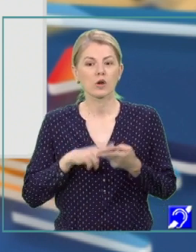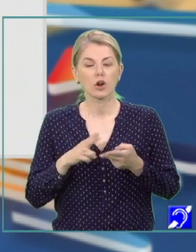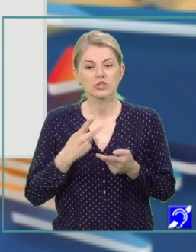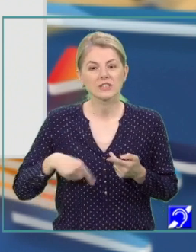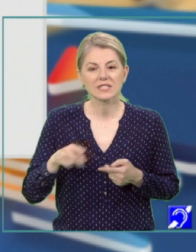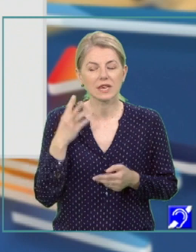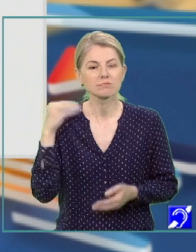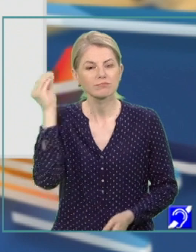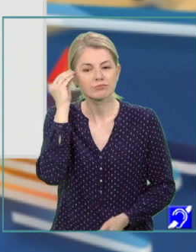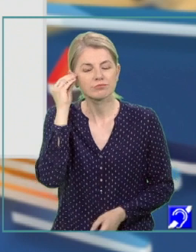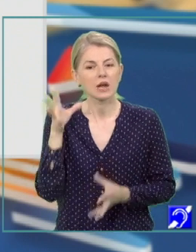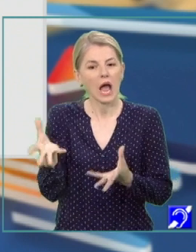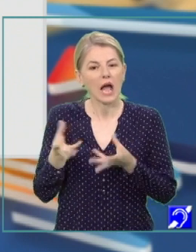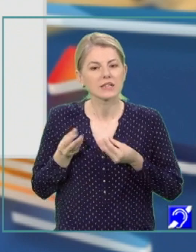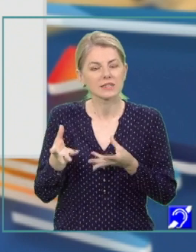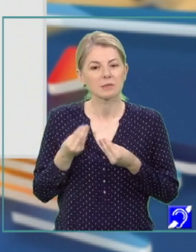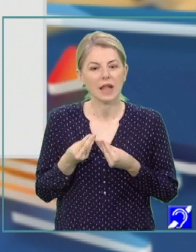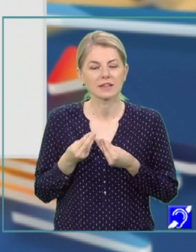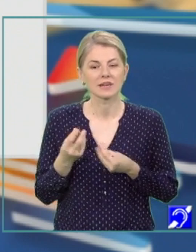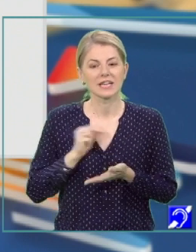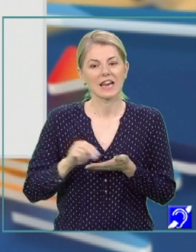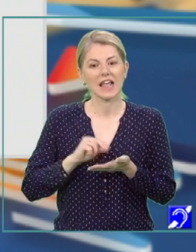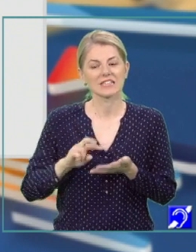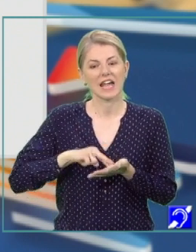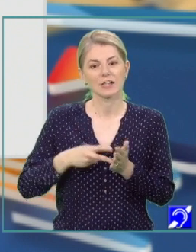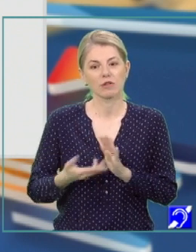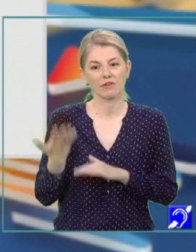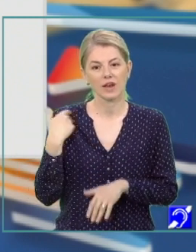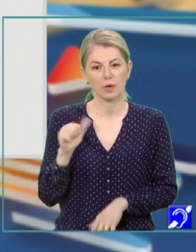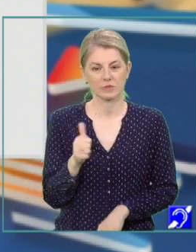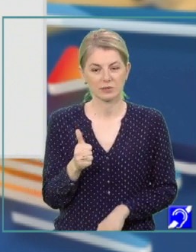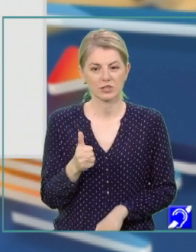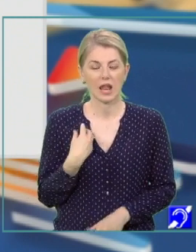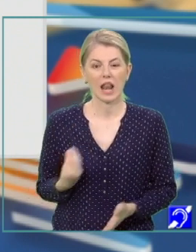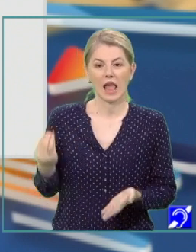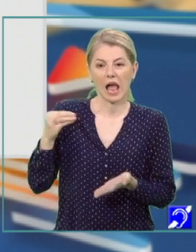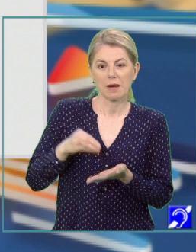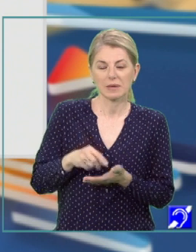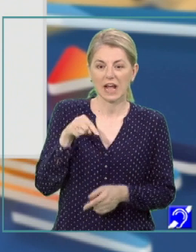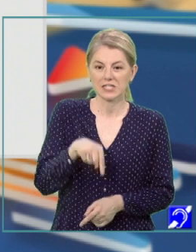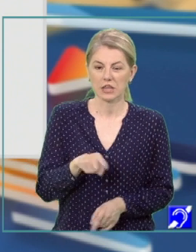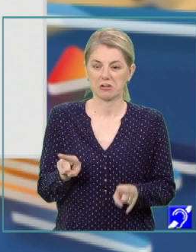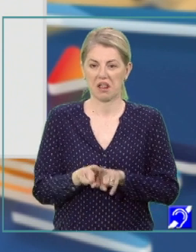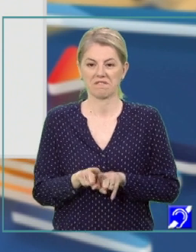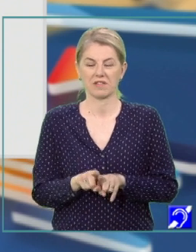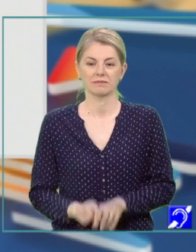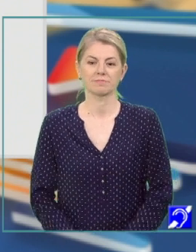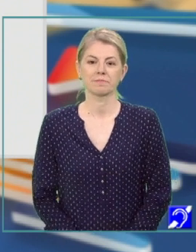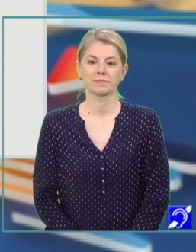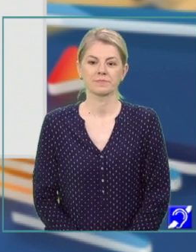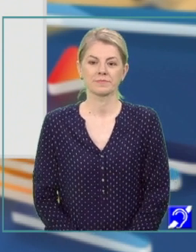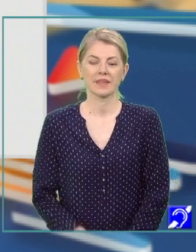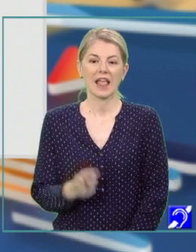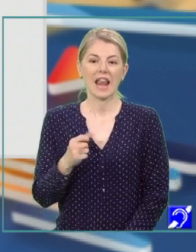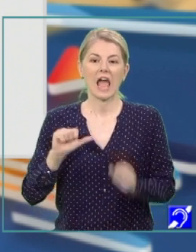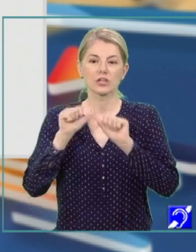care voi le-ați dobândit în lecția, în rezolvarea testului 11, le aplicați cu succes aici. La